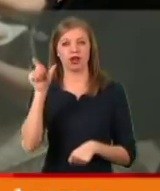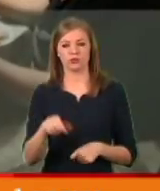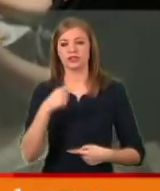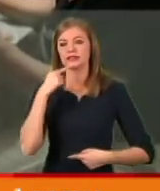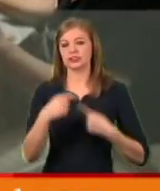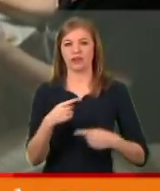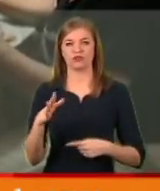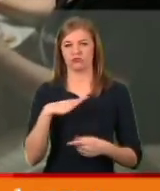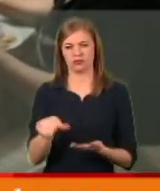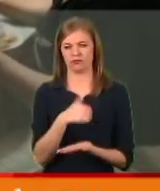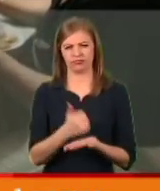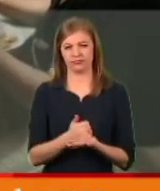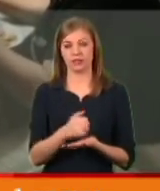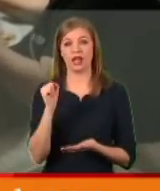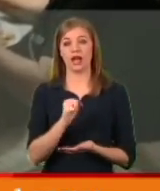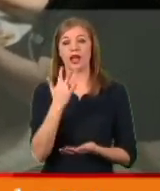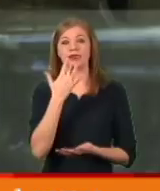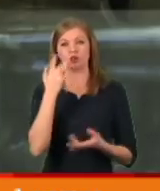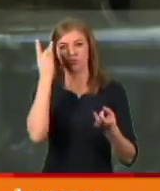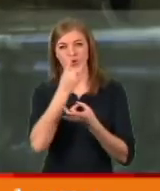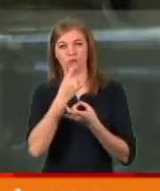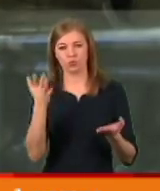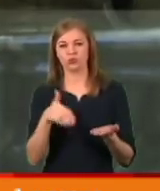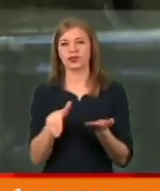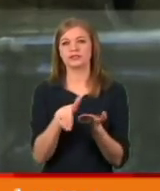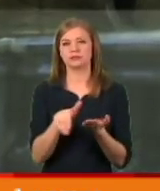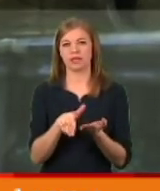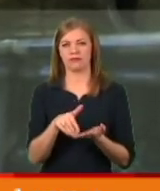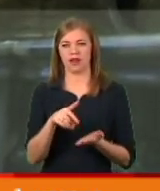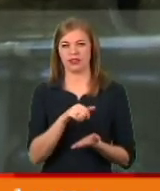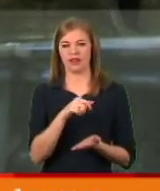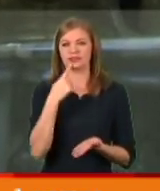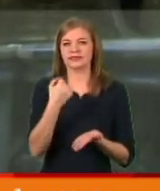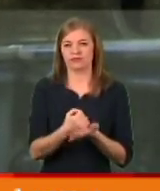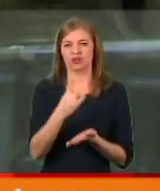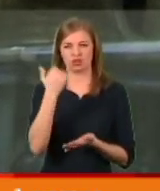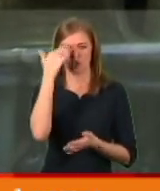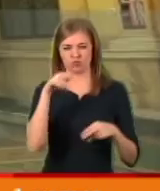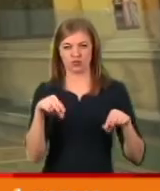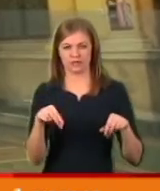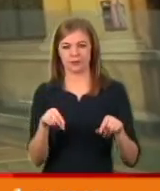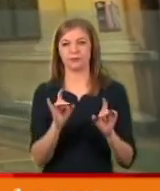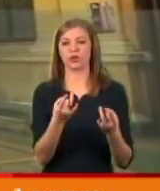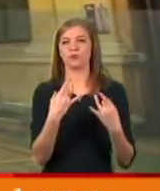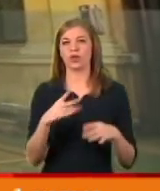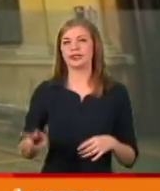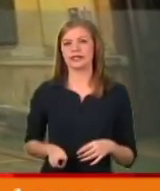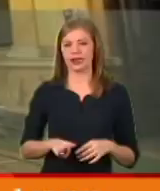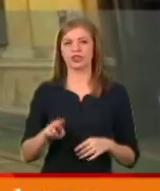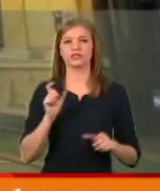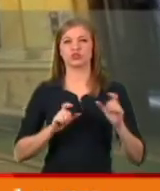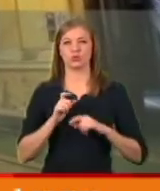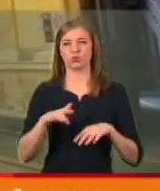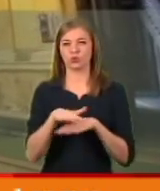завжди були на чільному місці. А національна культура сприяла їх ствердженню на чужій землі, пояснює директор Інституту